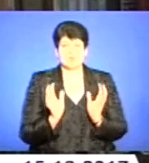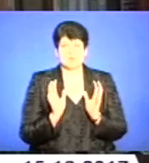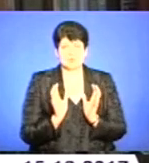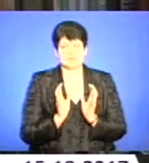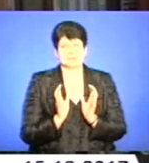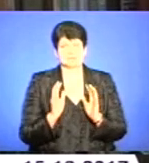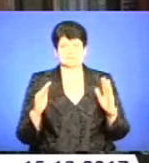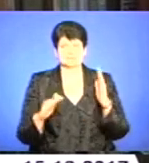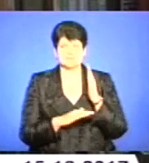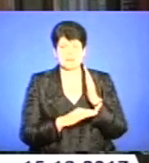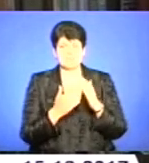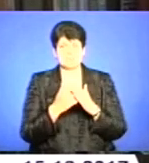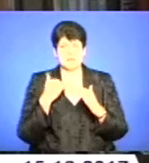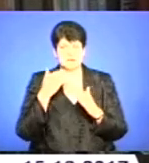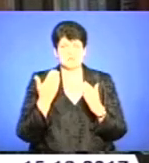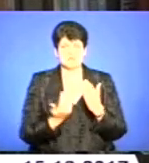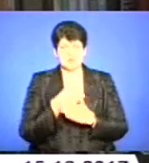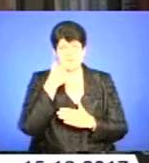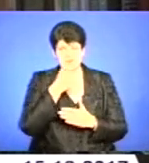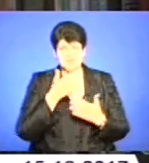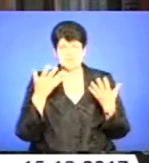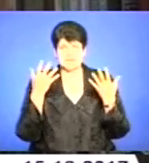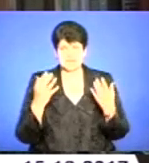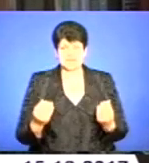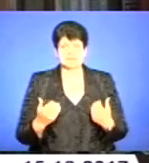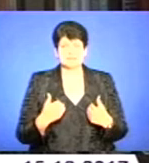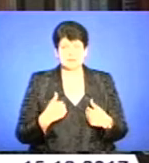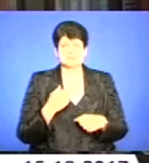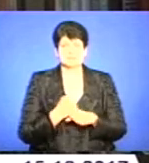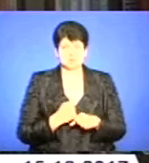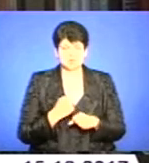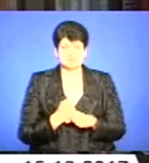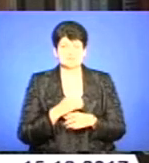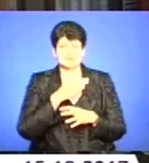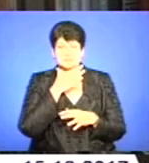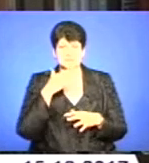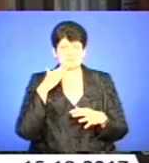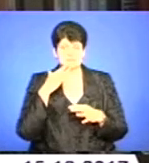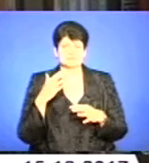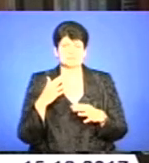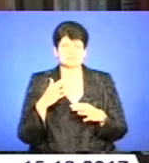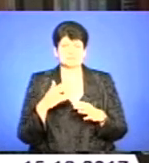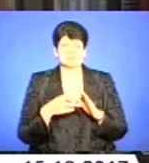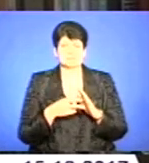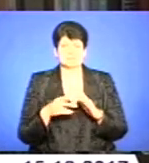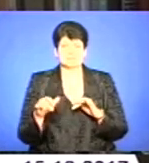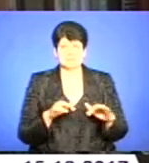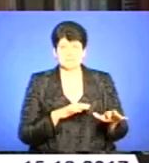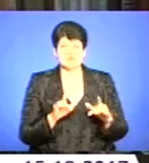насаджень в передноворічні дні. Нами розроблений комплексний план щодо